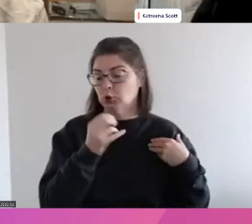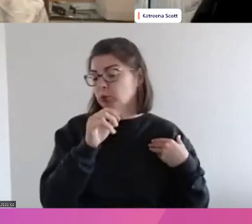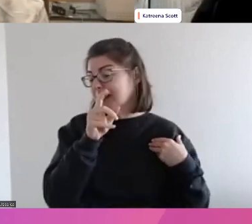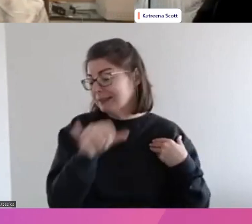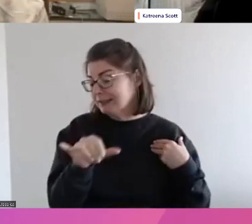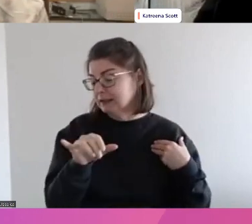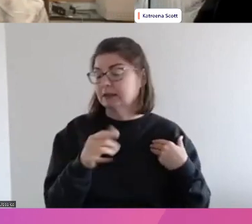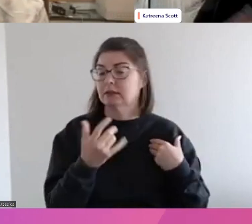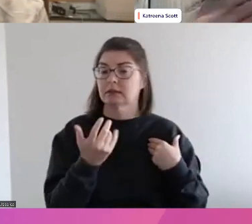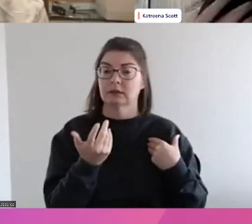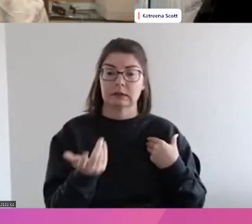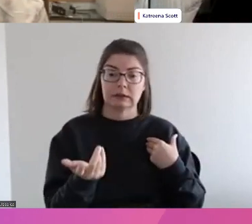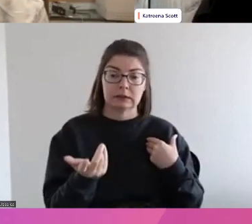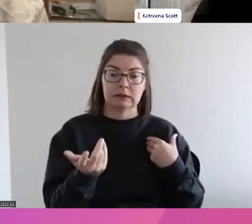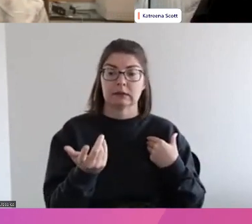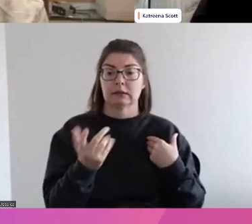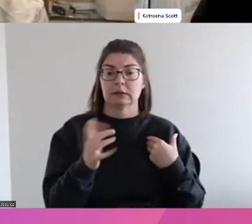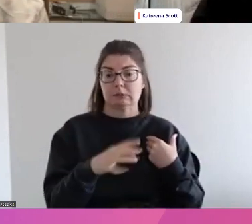ou non,